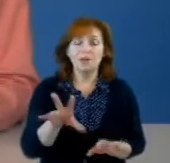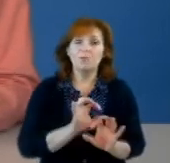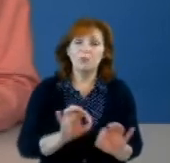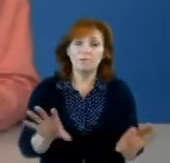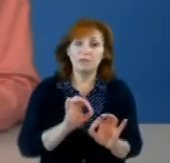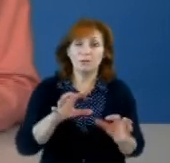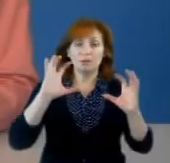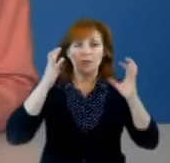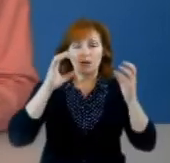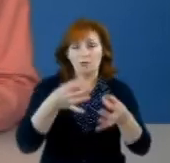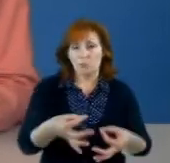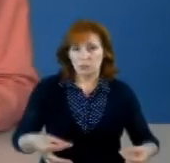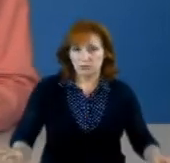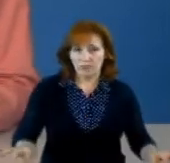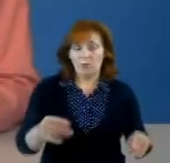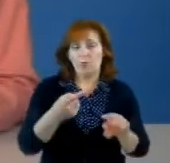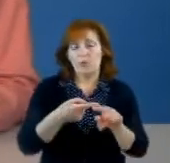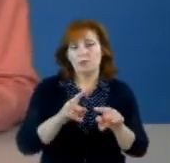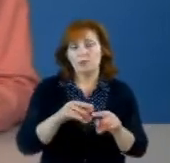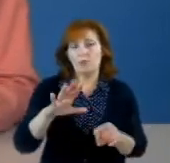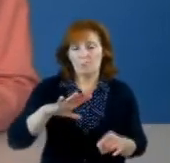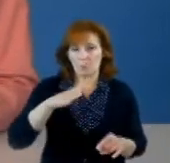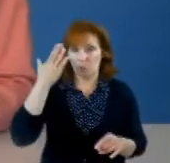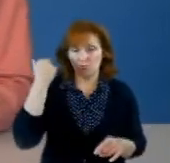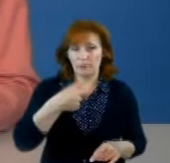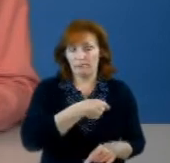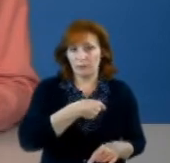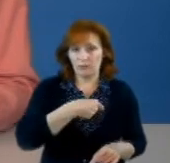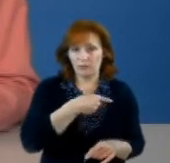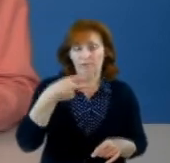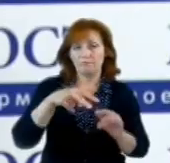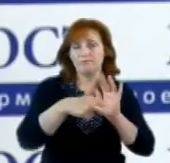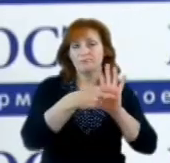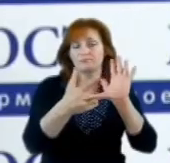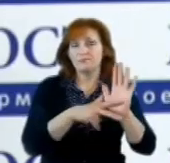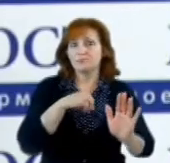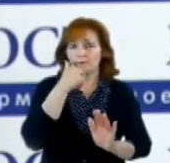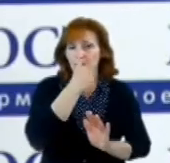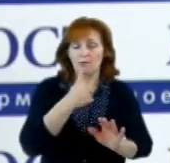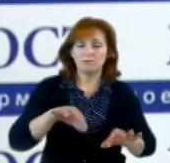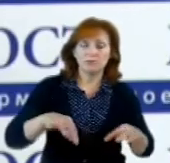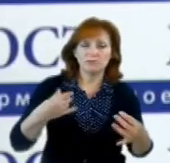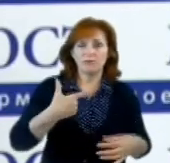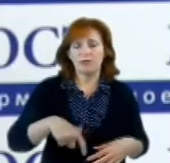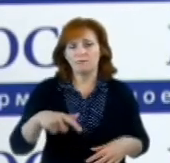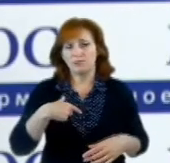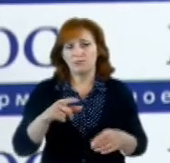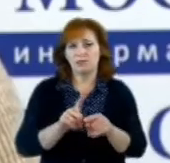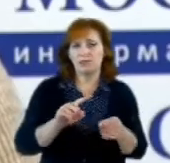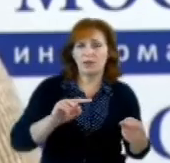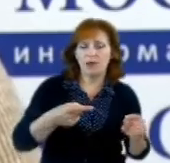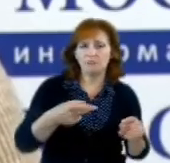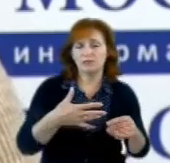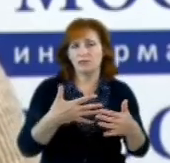Свобода, будучи депутатом міської ради, у 2018 році Суханов дозволяв собі антисемітські висловлювання. Через це